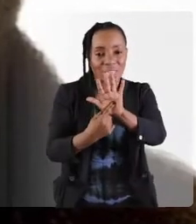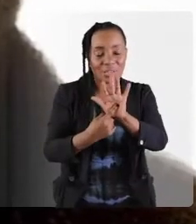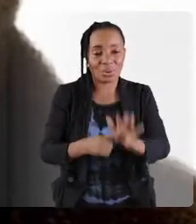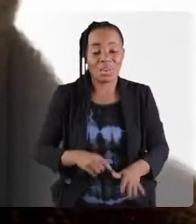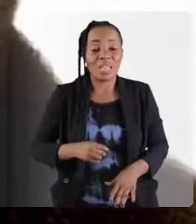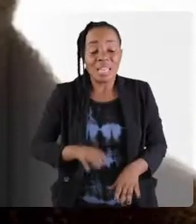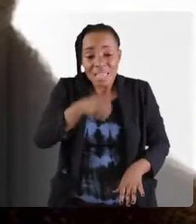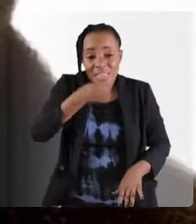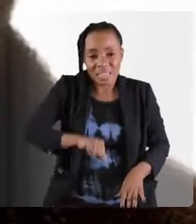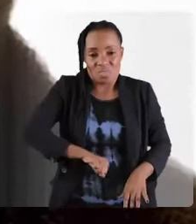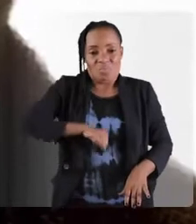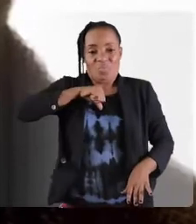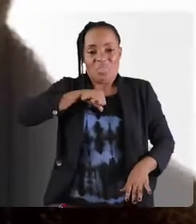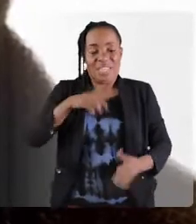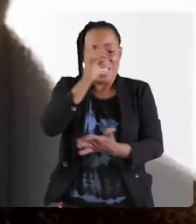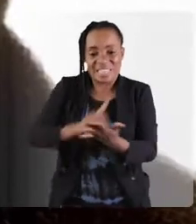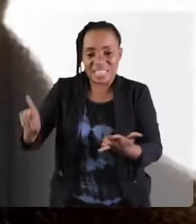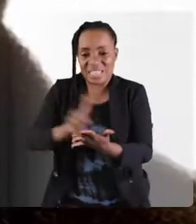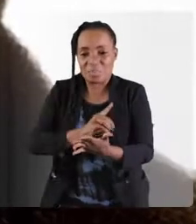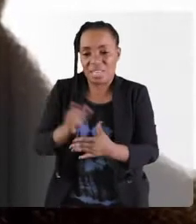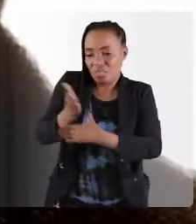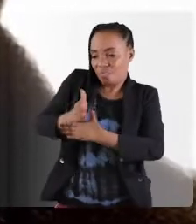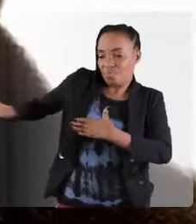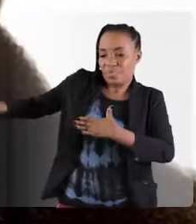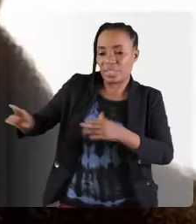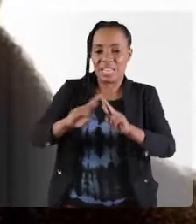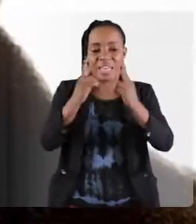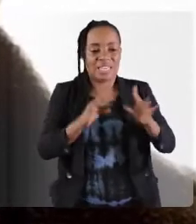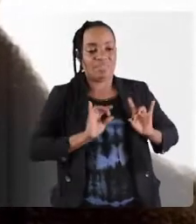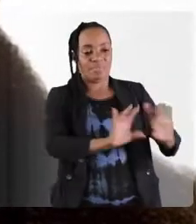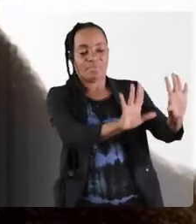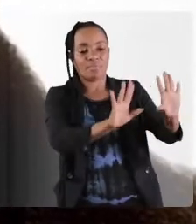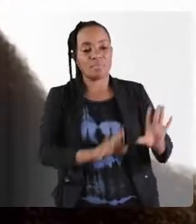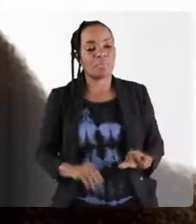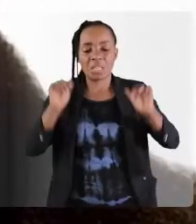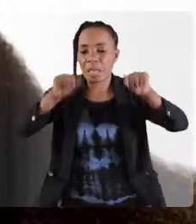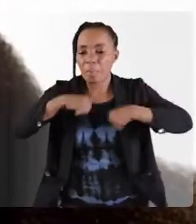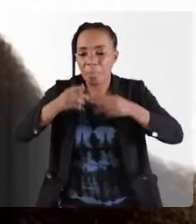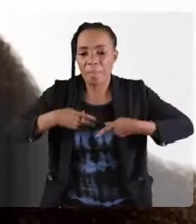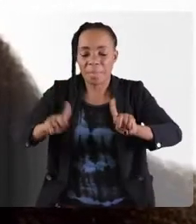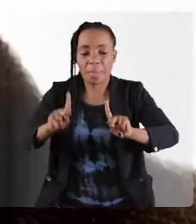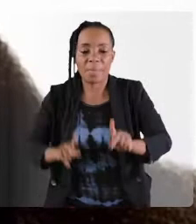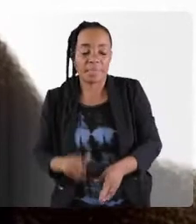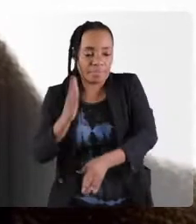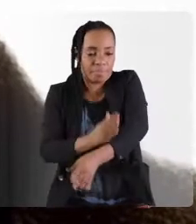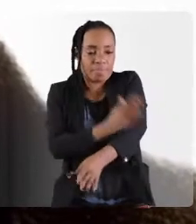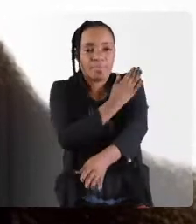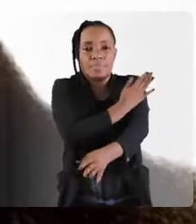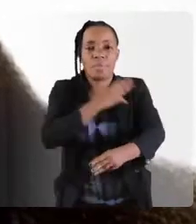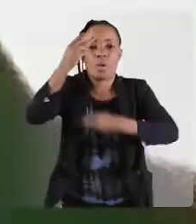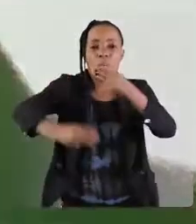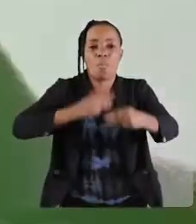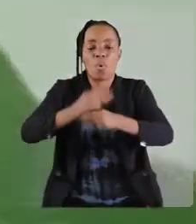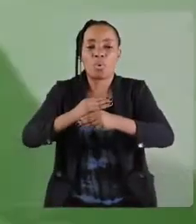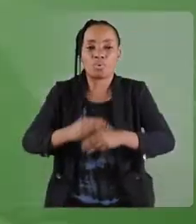l'ethnocentrisme, les discriminations, les ségrégations, le racisme ne peuvent contribuer à faire